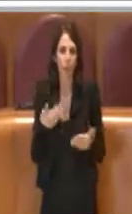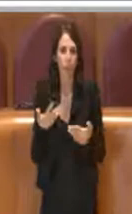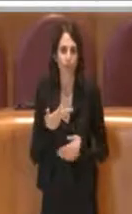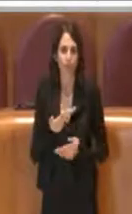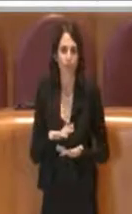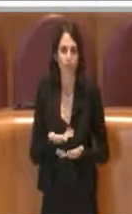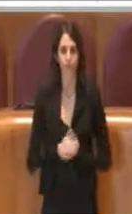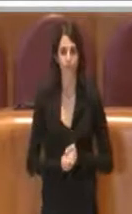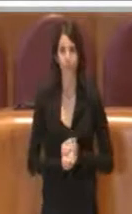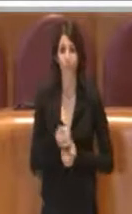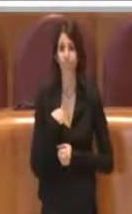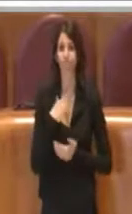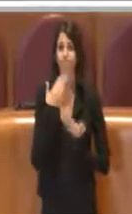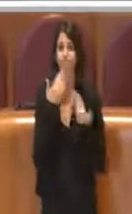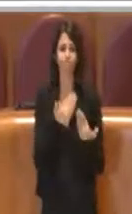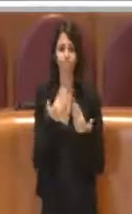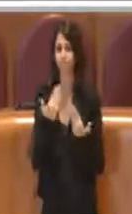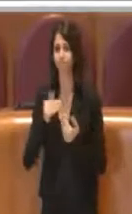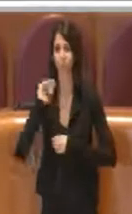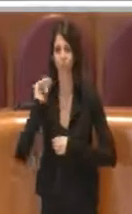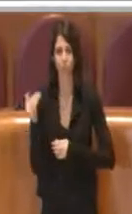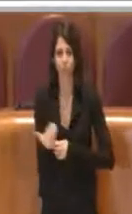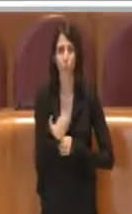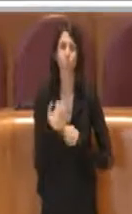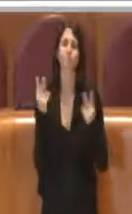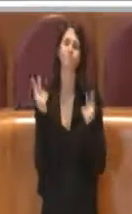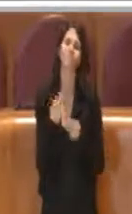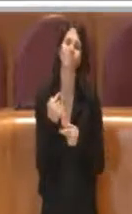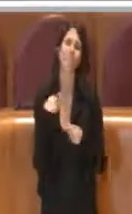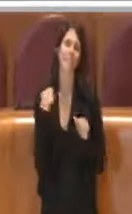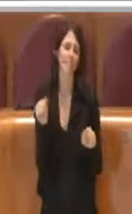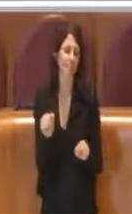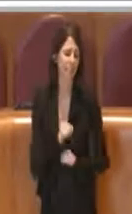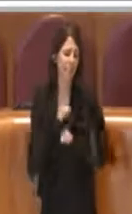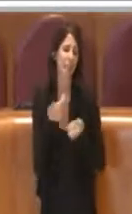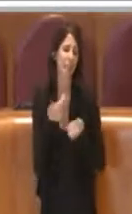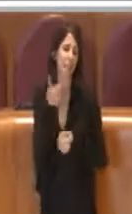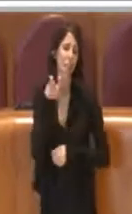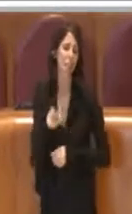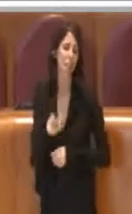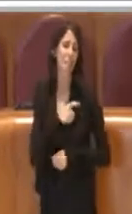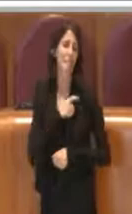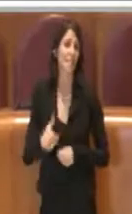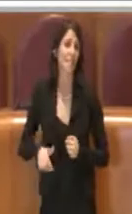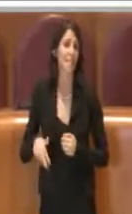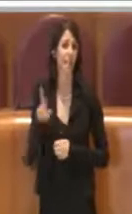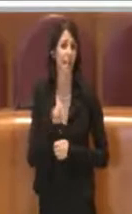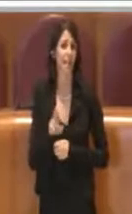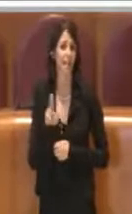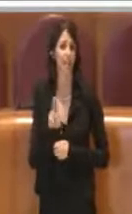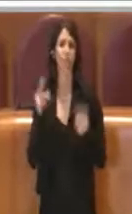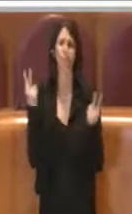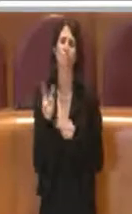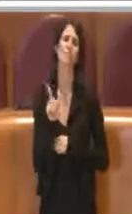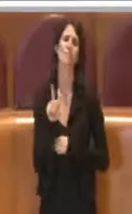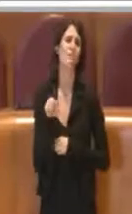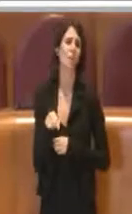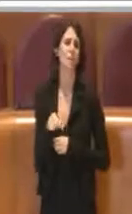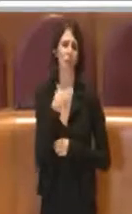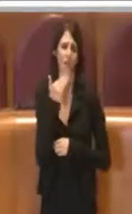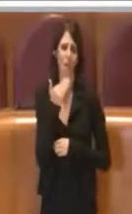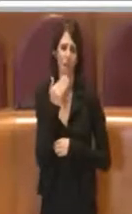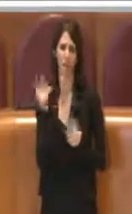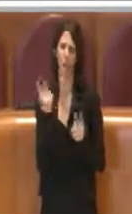quanti, mi dispiace perché la sindaca non è che non se n'è occupata, visto che l'assessore Montuori, che è propagine